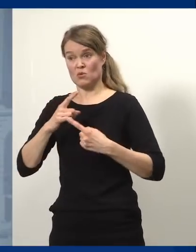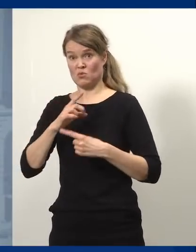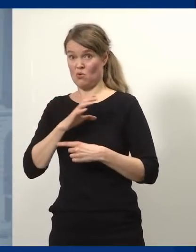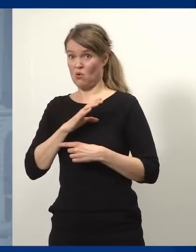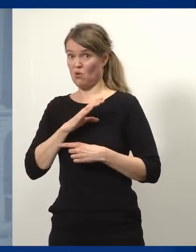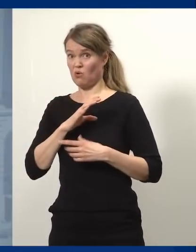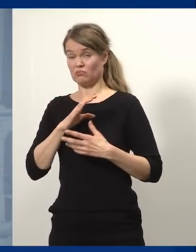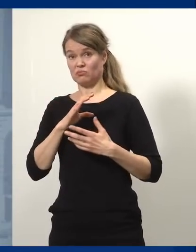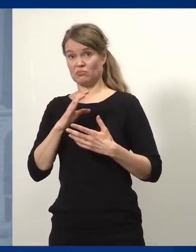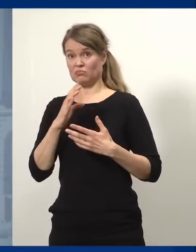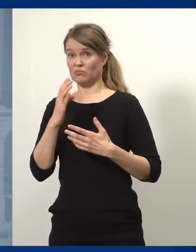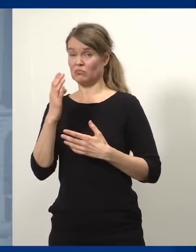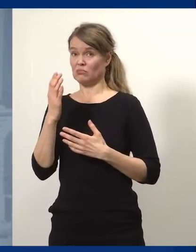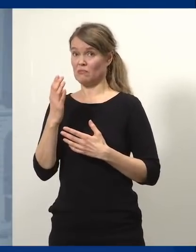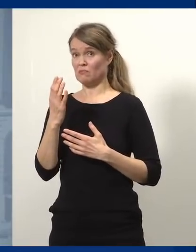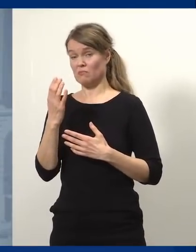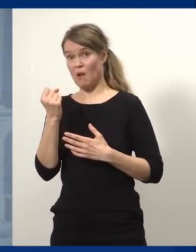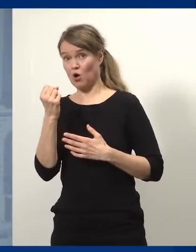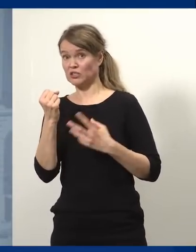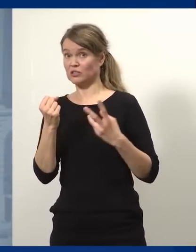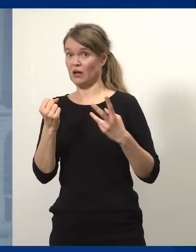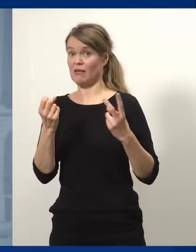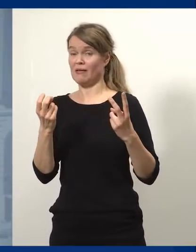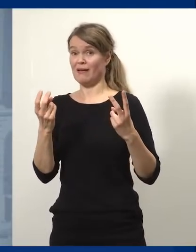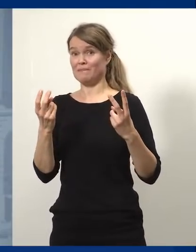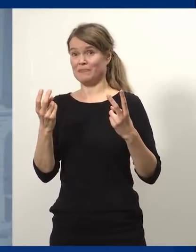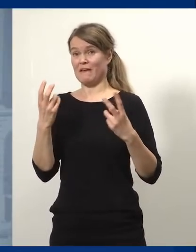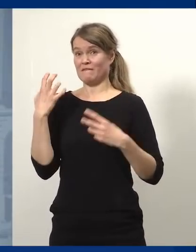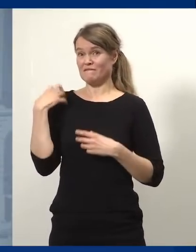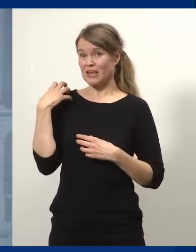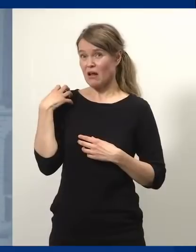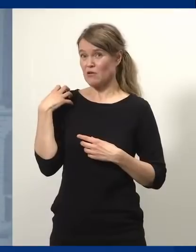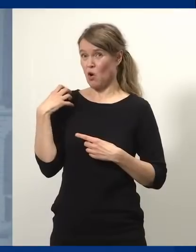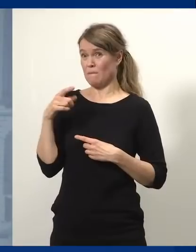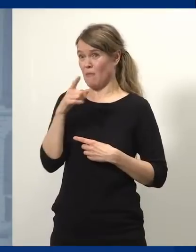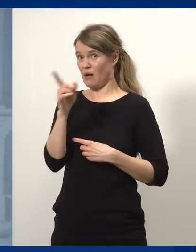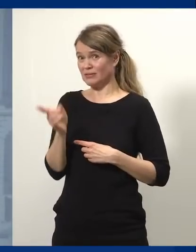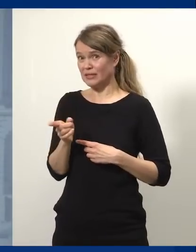asettaa yksittäisiä viranomaisia näin suurien